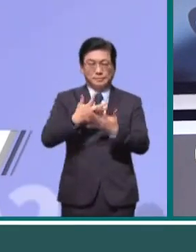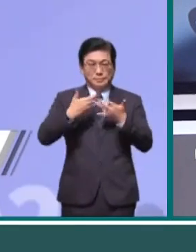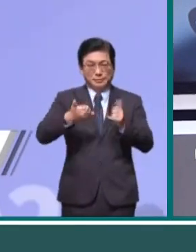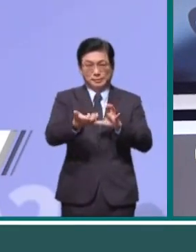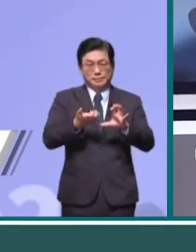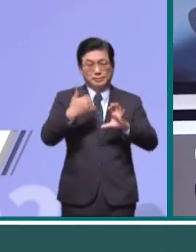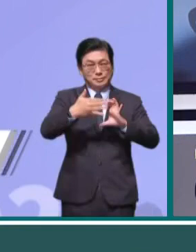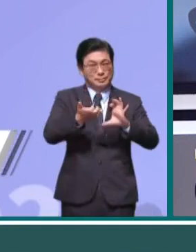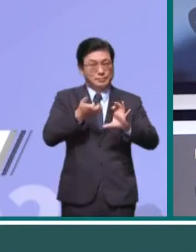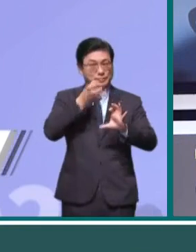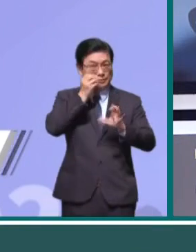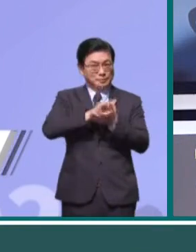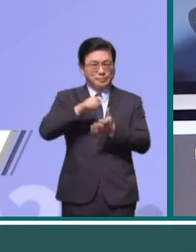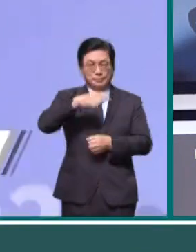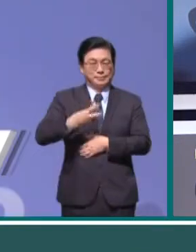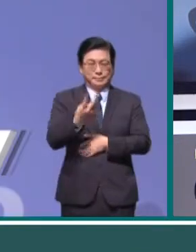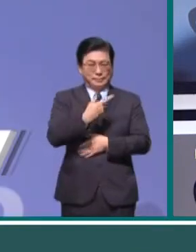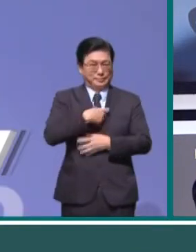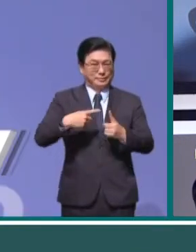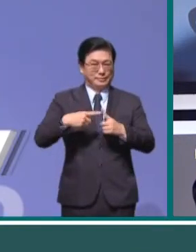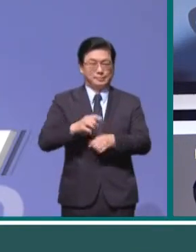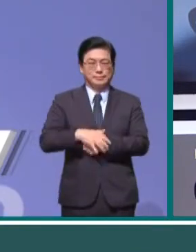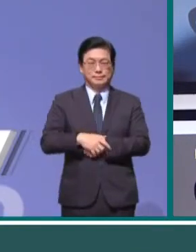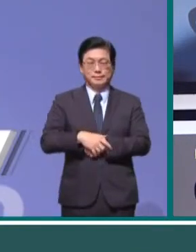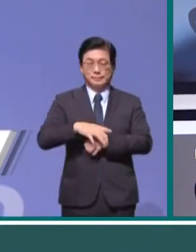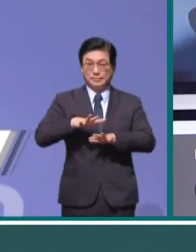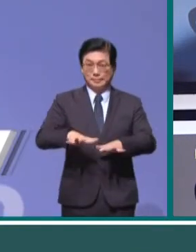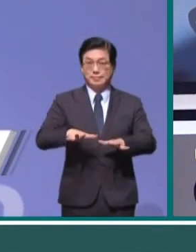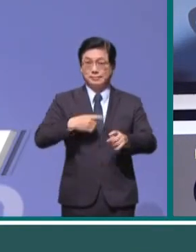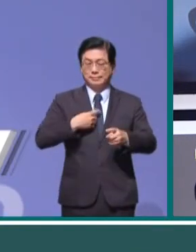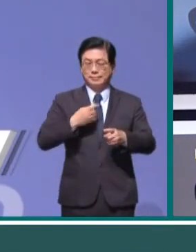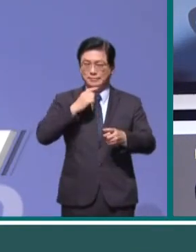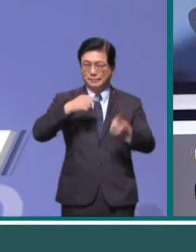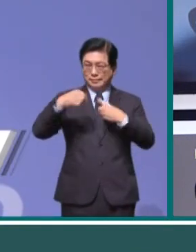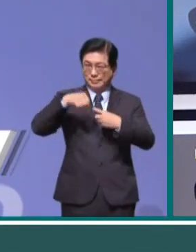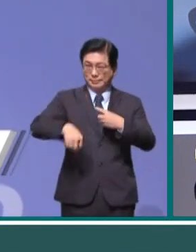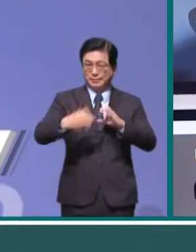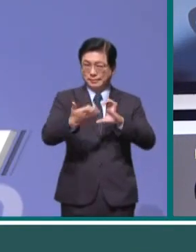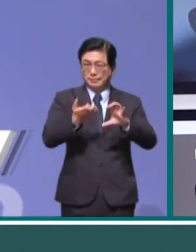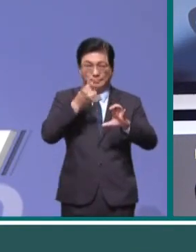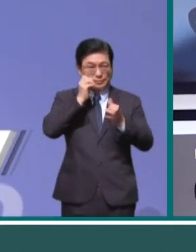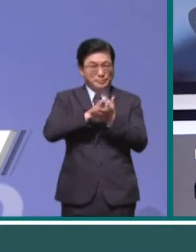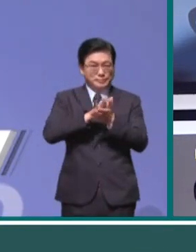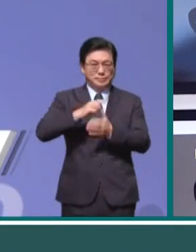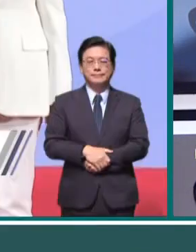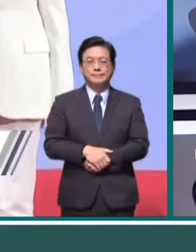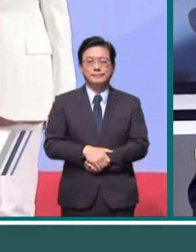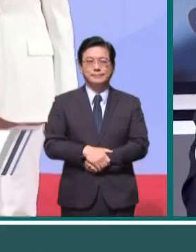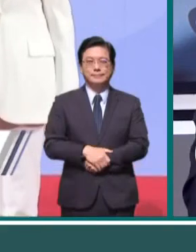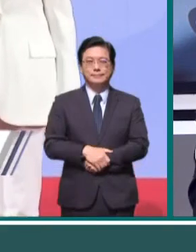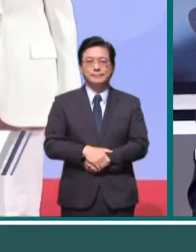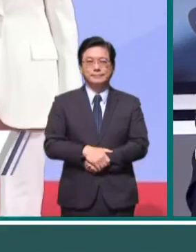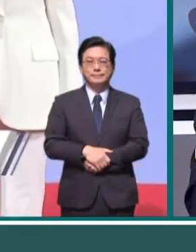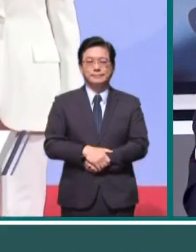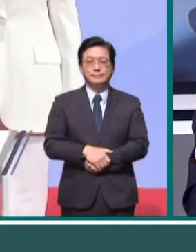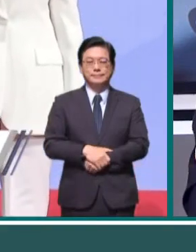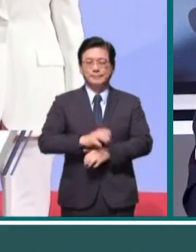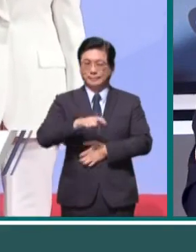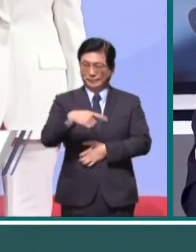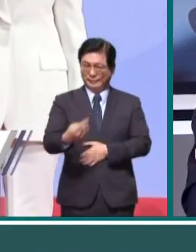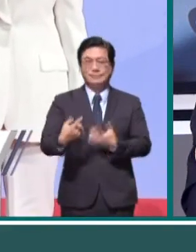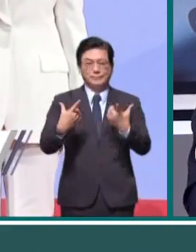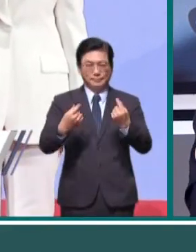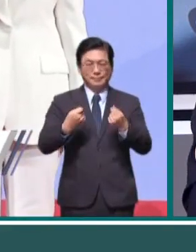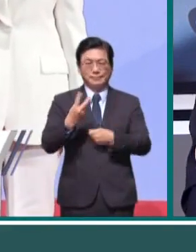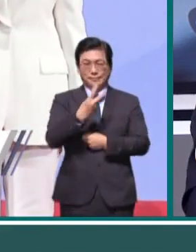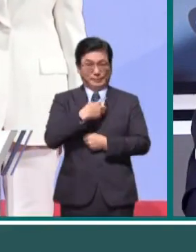当的它的保护力，甚至整体来讲比莫德纳还稍微好一点点，大概只输 BNT， 这样子也说不行，